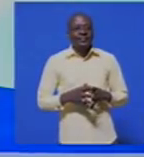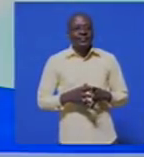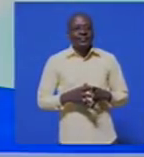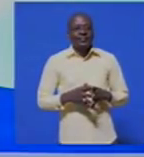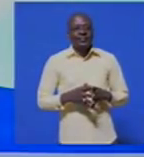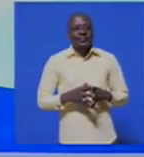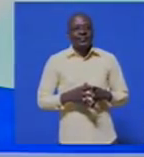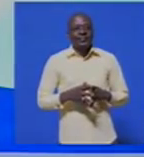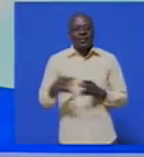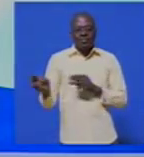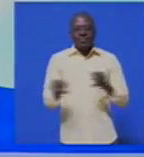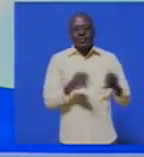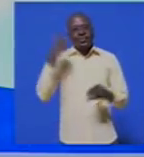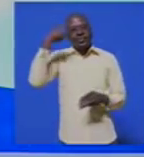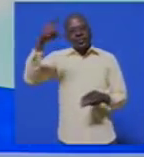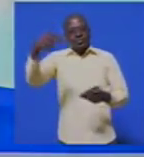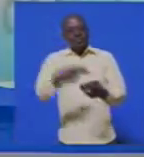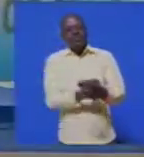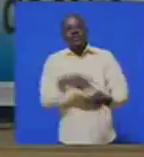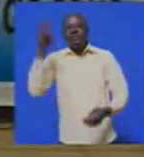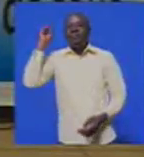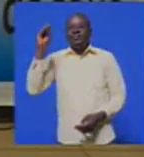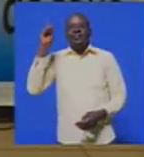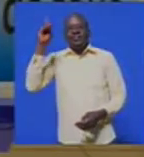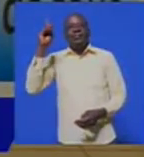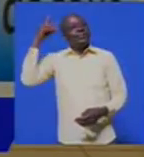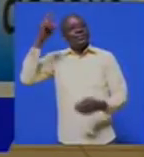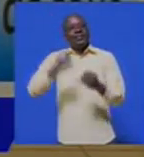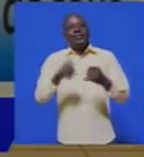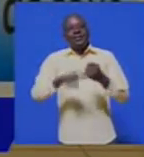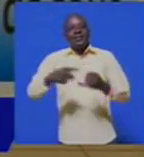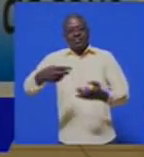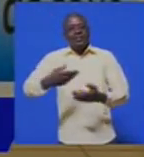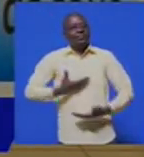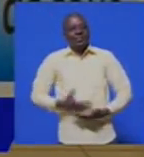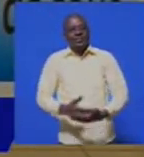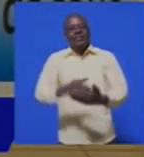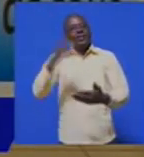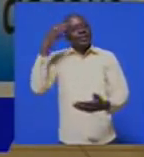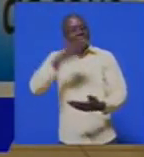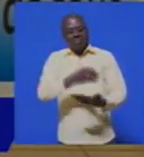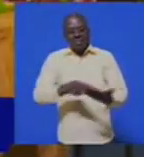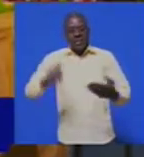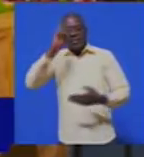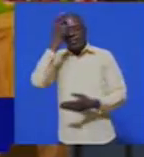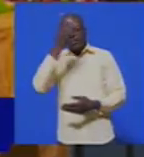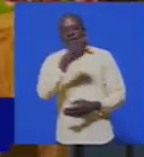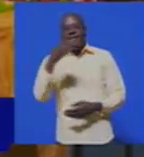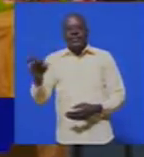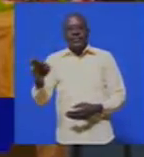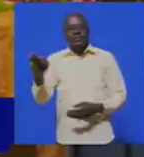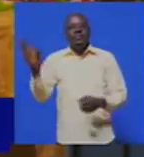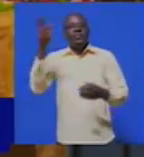Le mouvement pour le renouveau démocratique est le dernier né des partis politiques au Burkina Faso. Et parti de